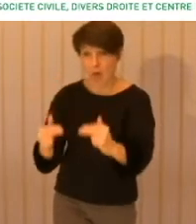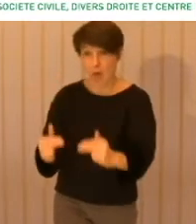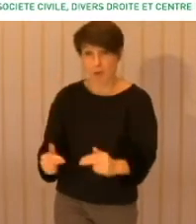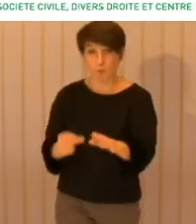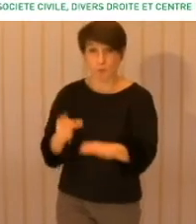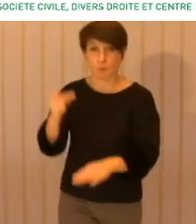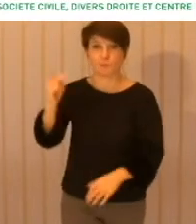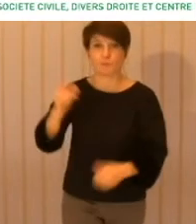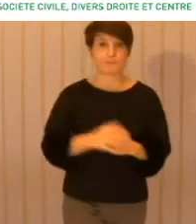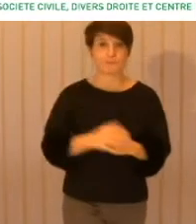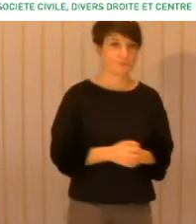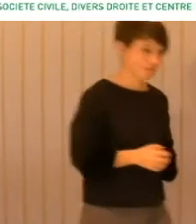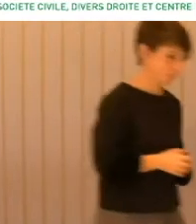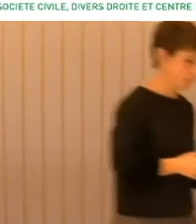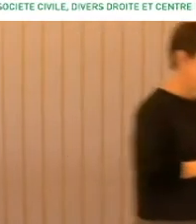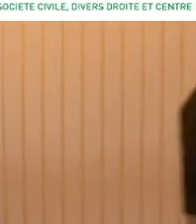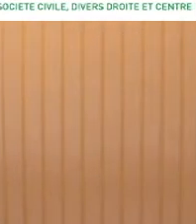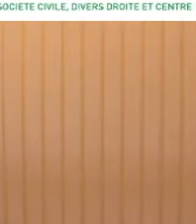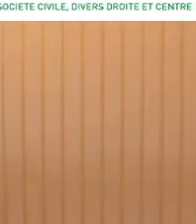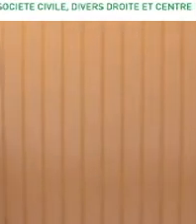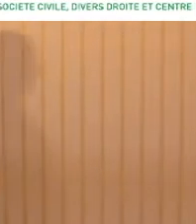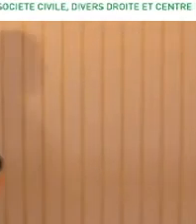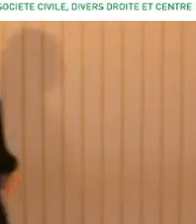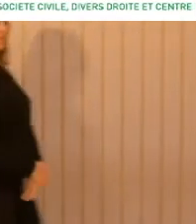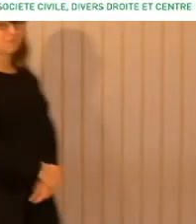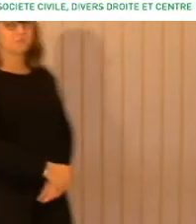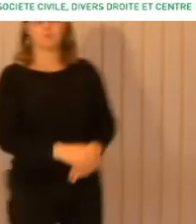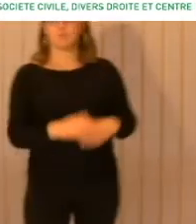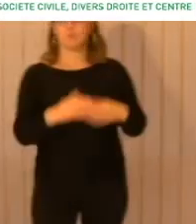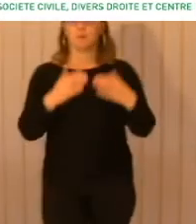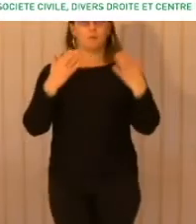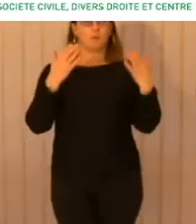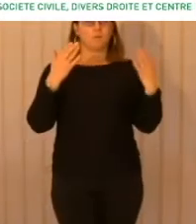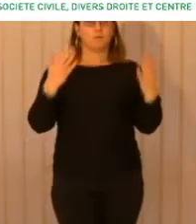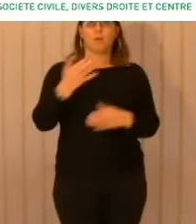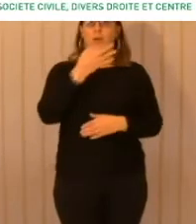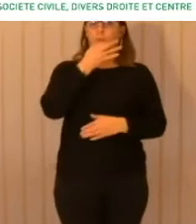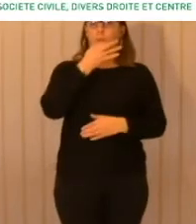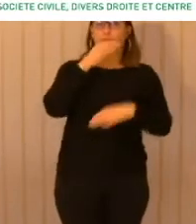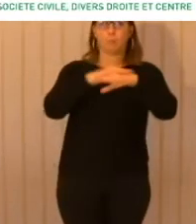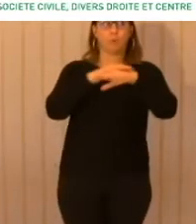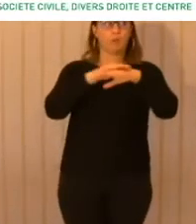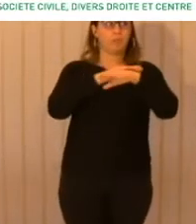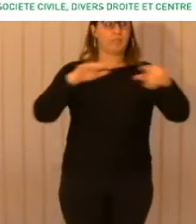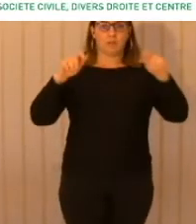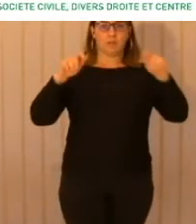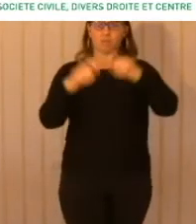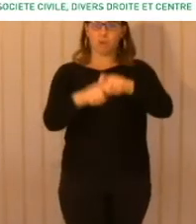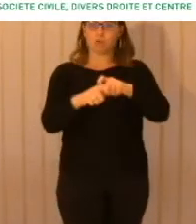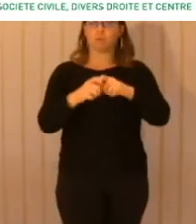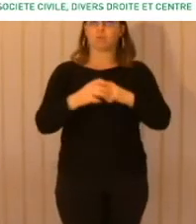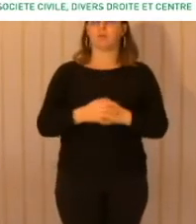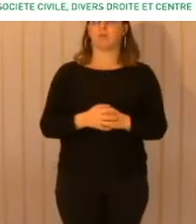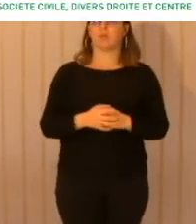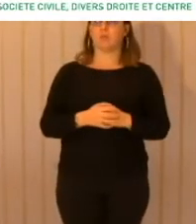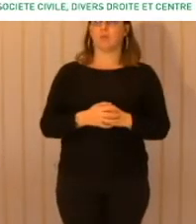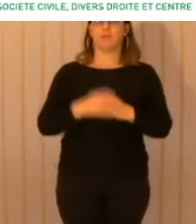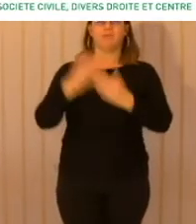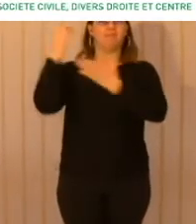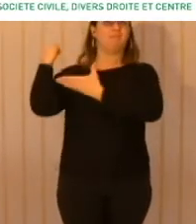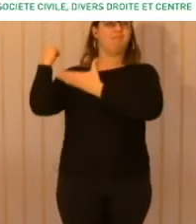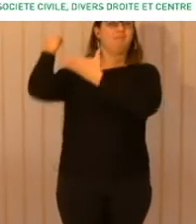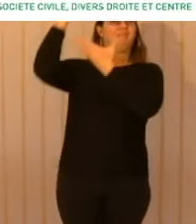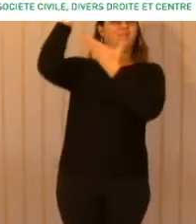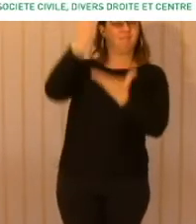Alors, la cité de l'Abbaye, c'est l'occasion de changer de politique. Vous héritez de la